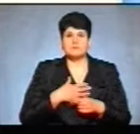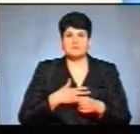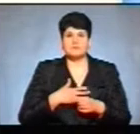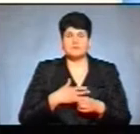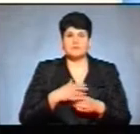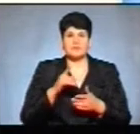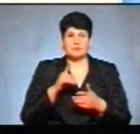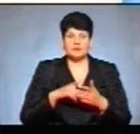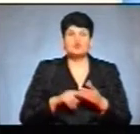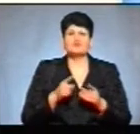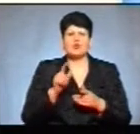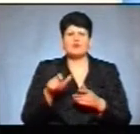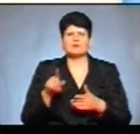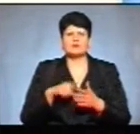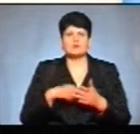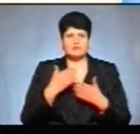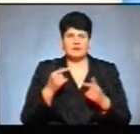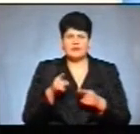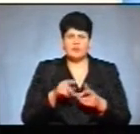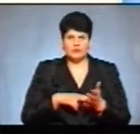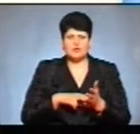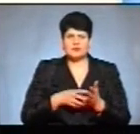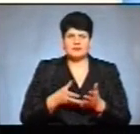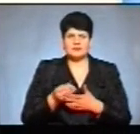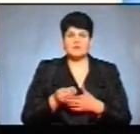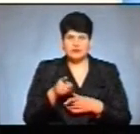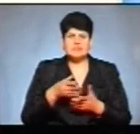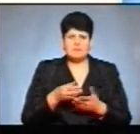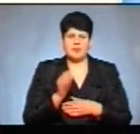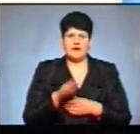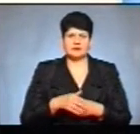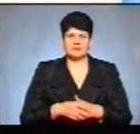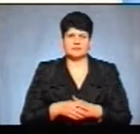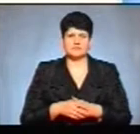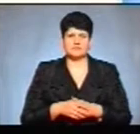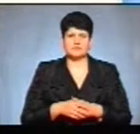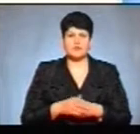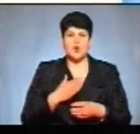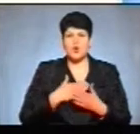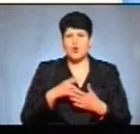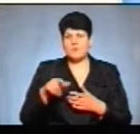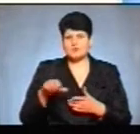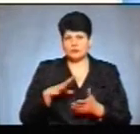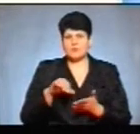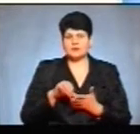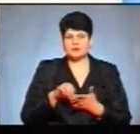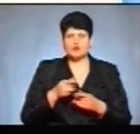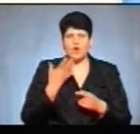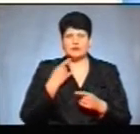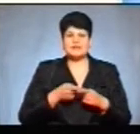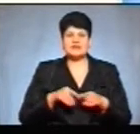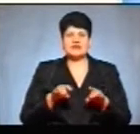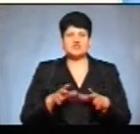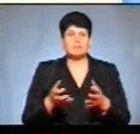довіряєте? От ви боїтесь, що вони не заплатять? А я вам кажу, вони заплатять. От громадськість якраз була присутня тоді, коли це рішення